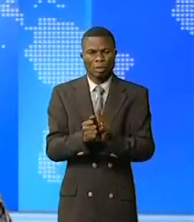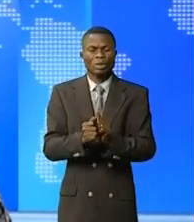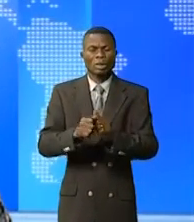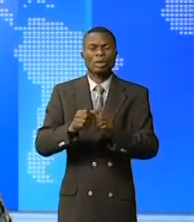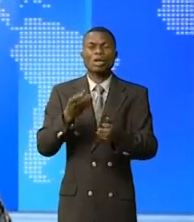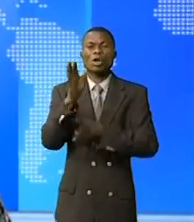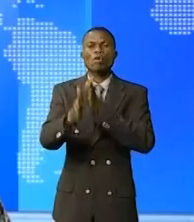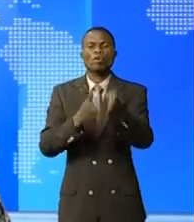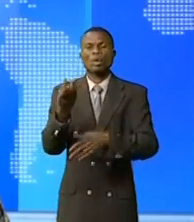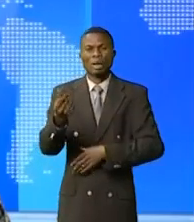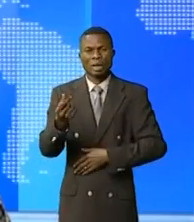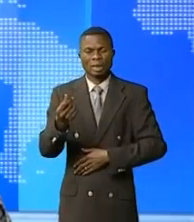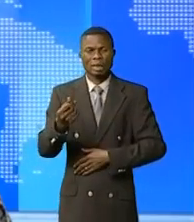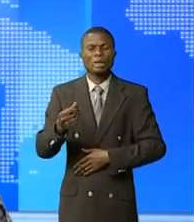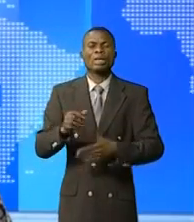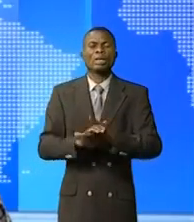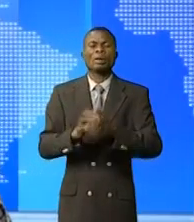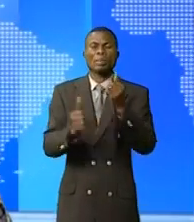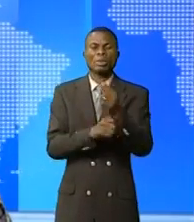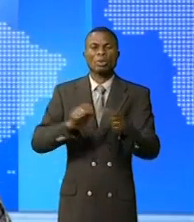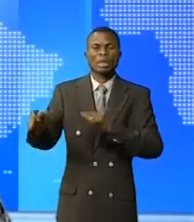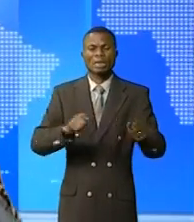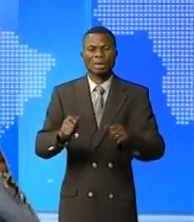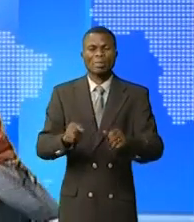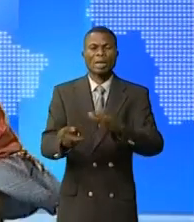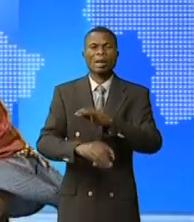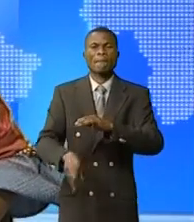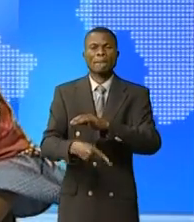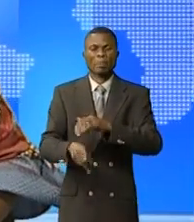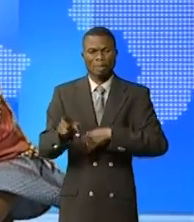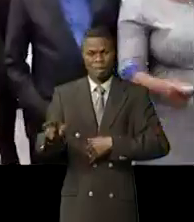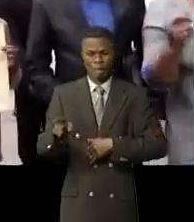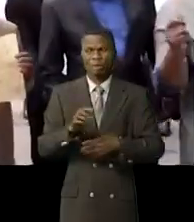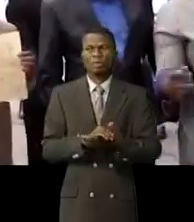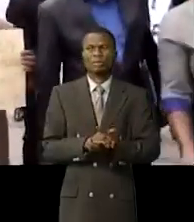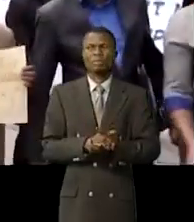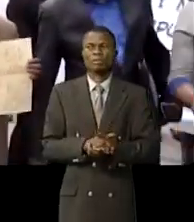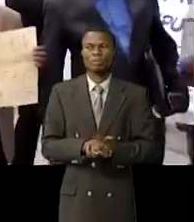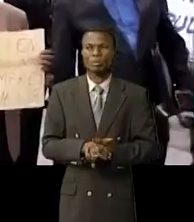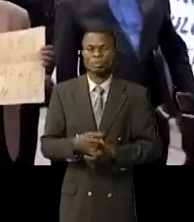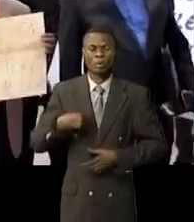des fonds alloués aux prestataires du TENAFEP. Séverine Pascal Katanda.